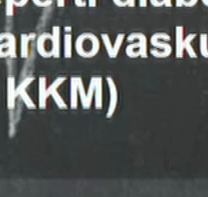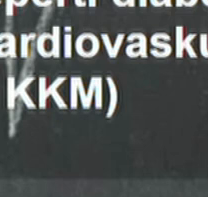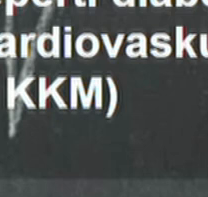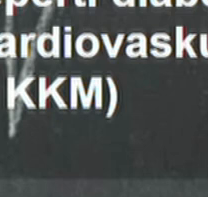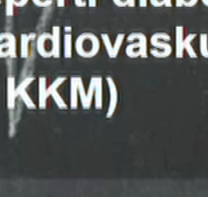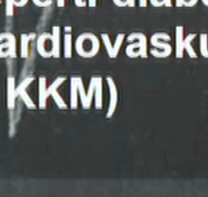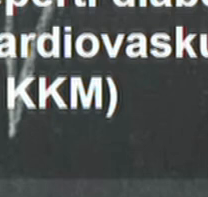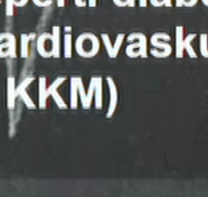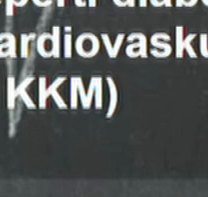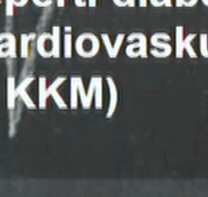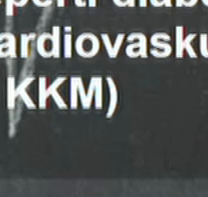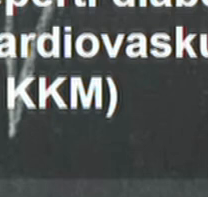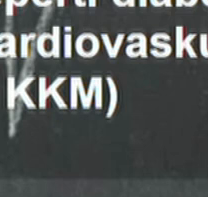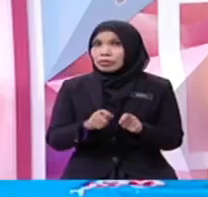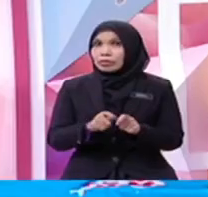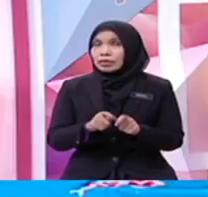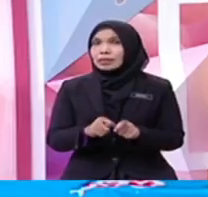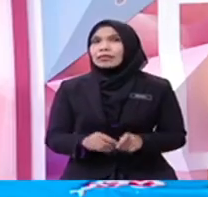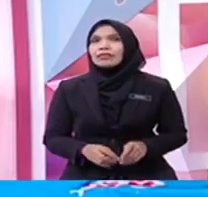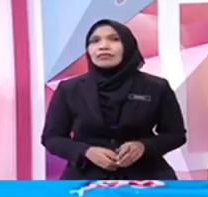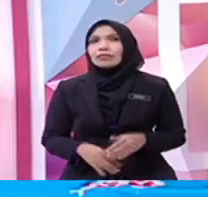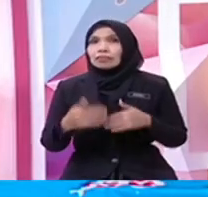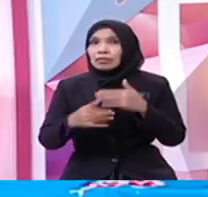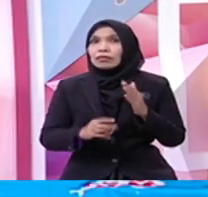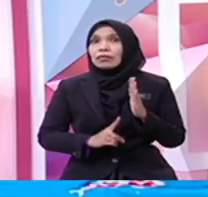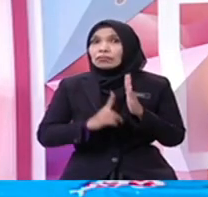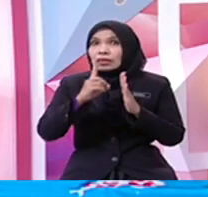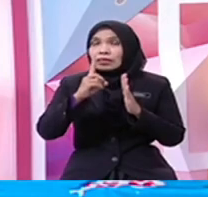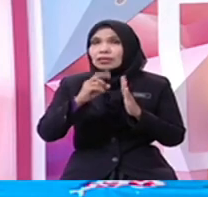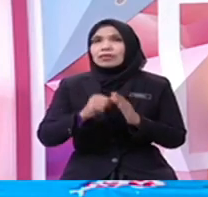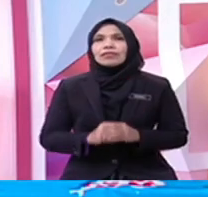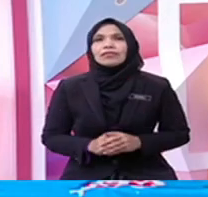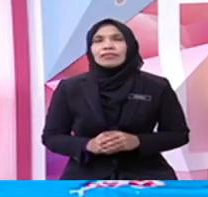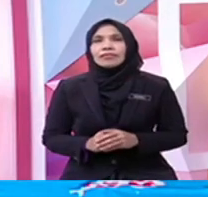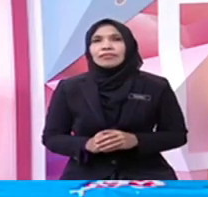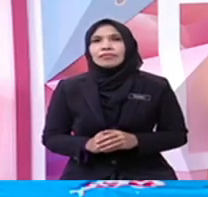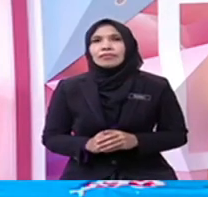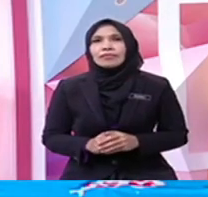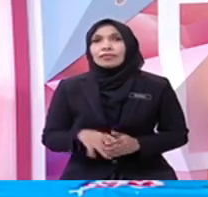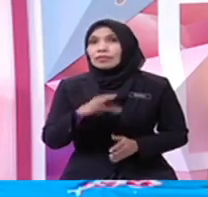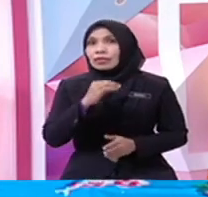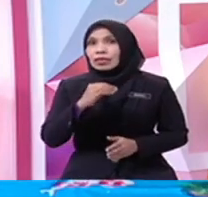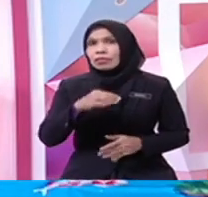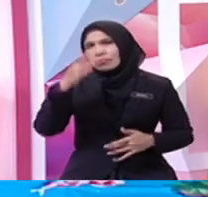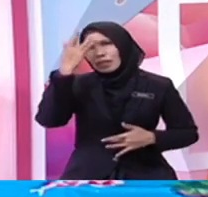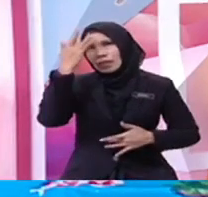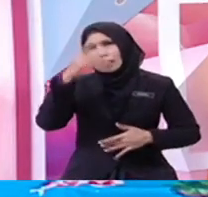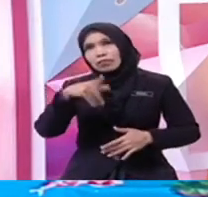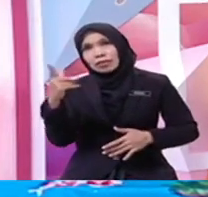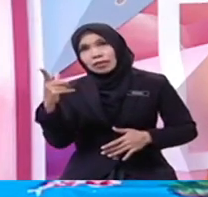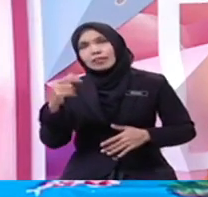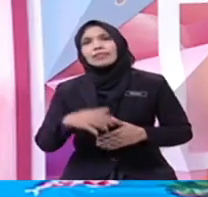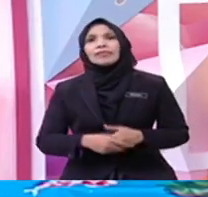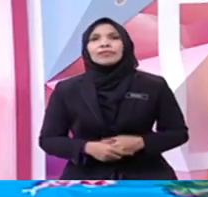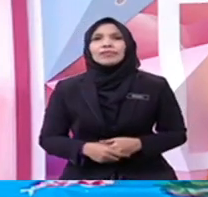betis hipotensi yaitu darah tinggi terhadap penyakit kardiovaskuler yang lain cot